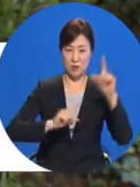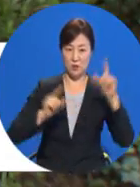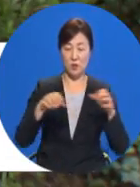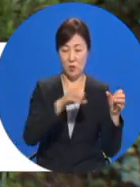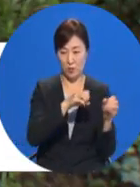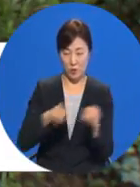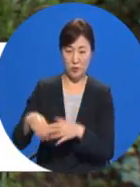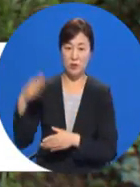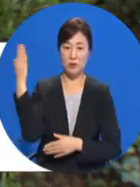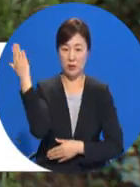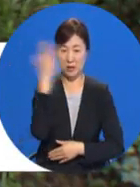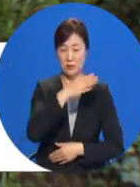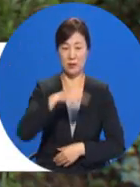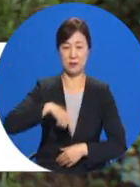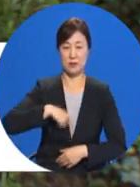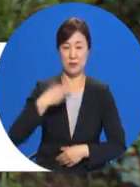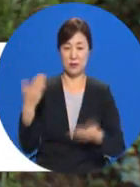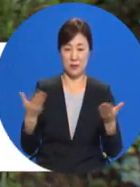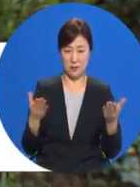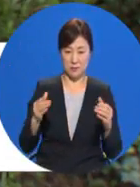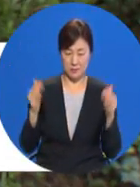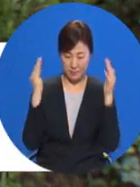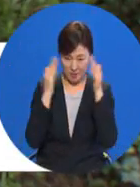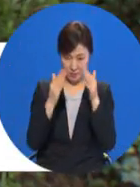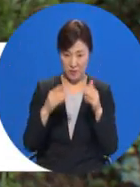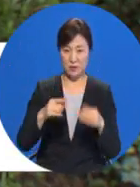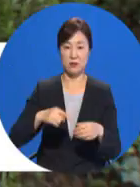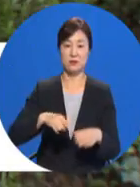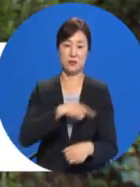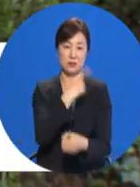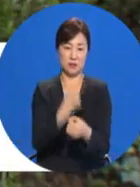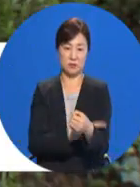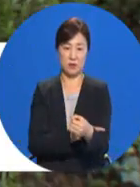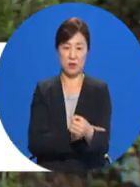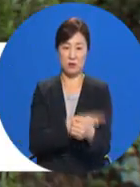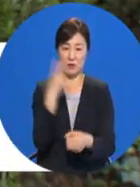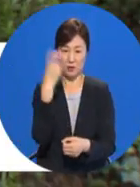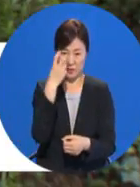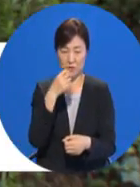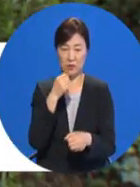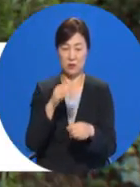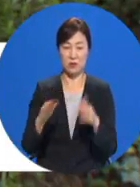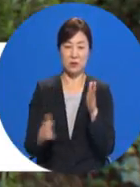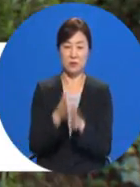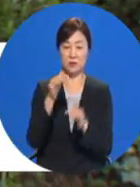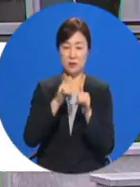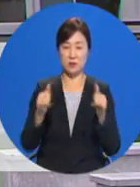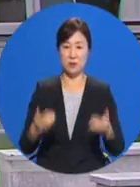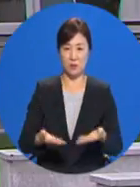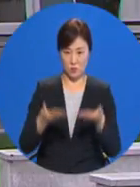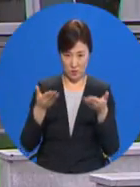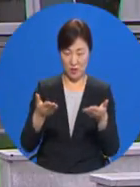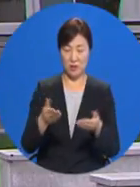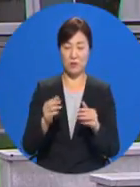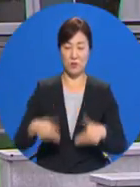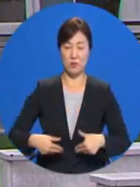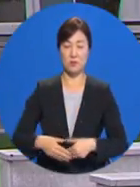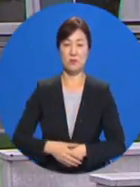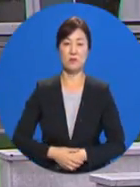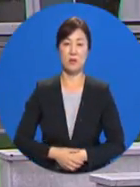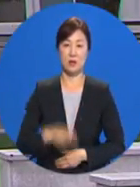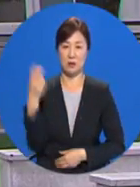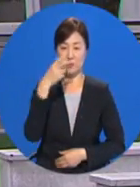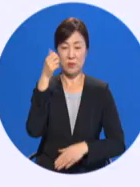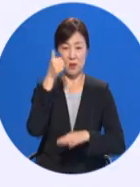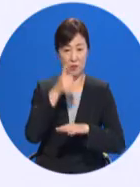그 본연의 업무를 할 수 있는 자질과 능력을 검증해서 올바로 시민들의 봉사하는. 감사원 지적 이후